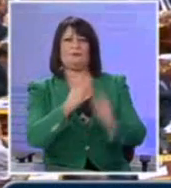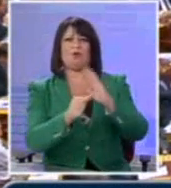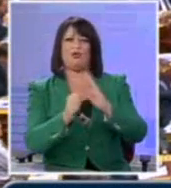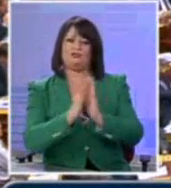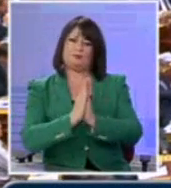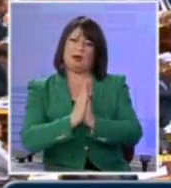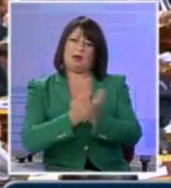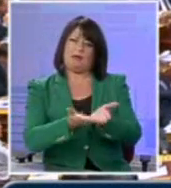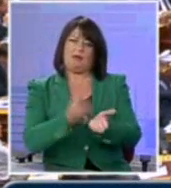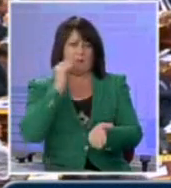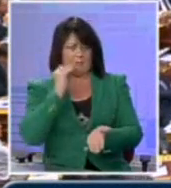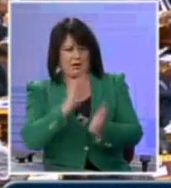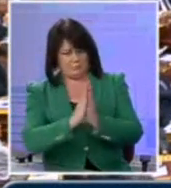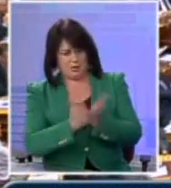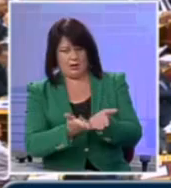είπα.